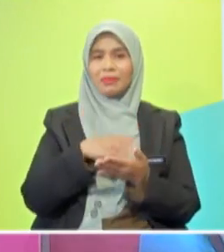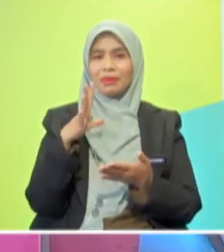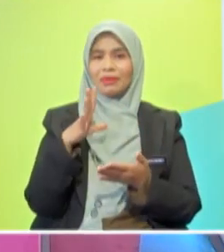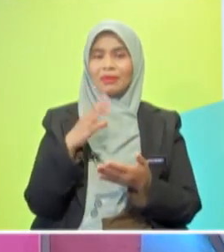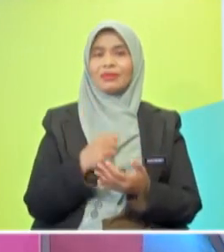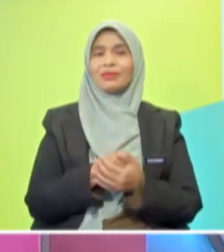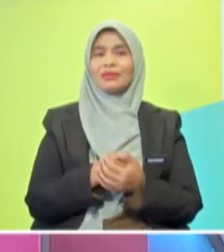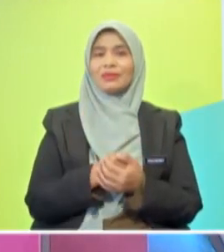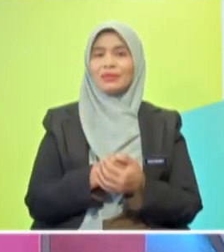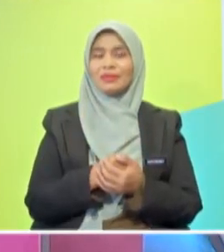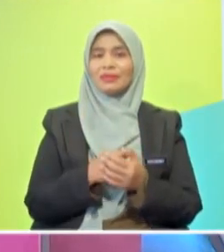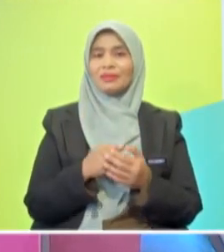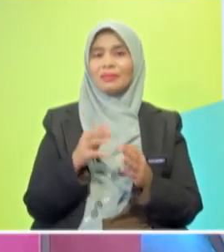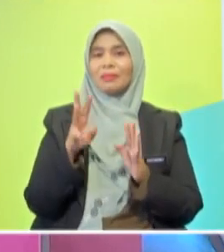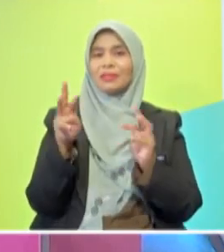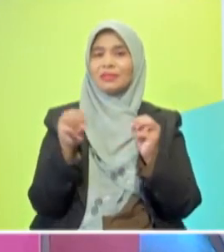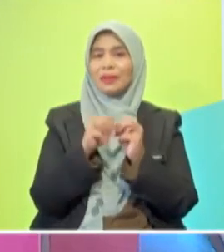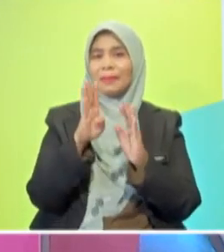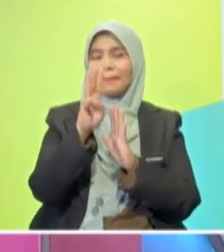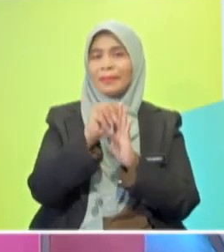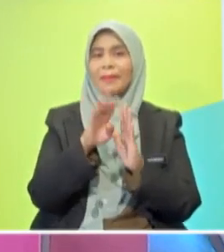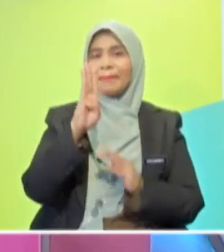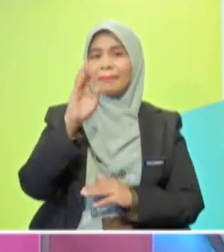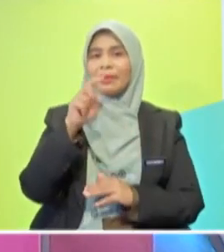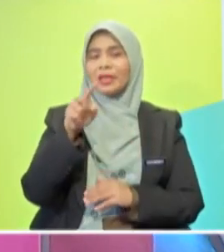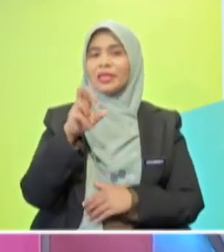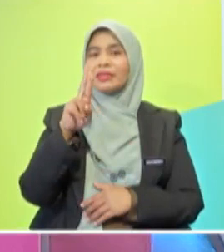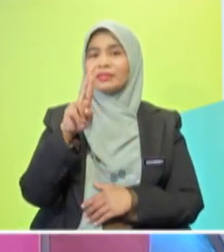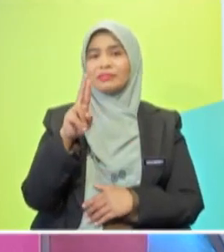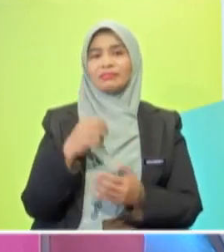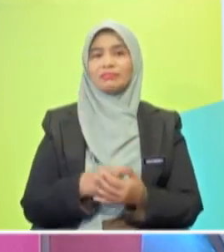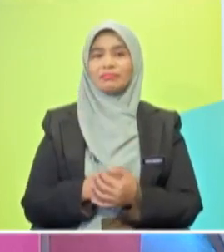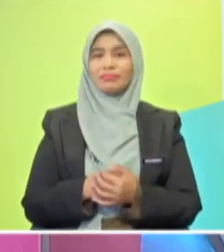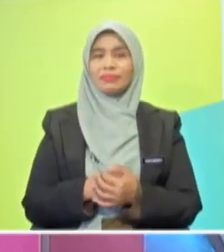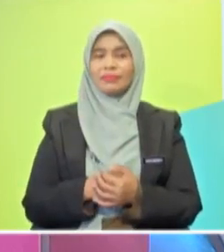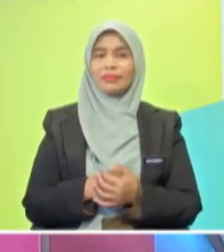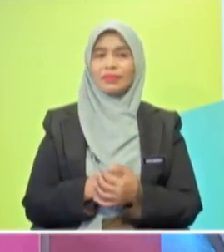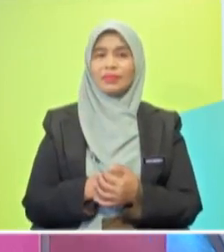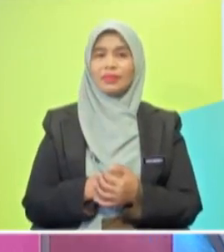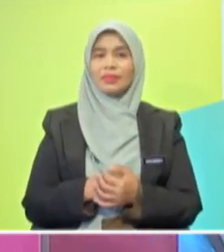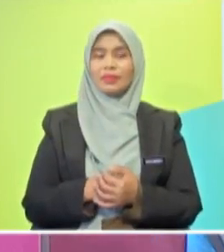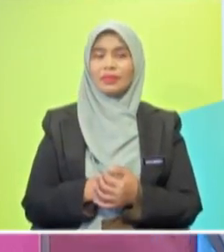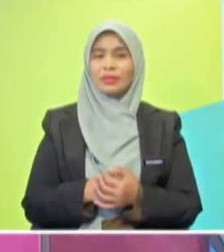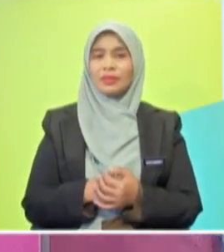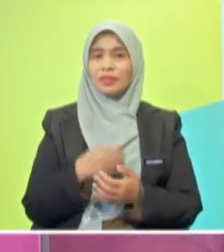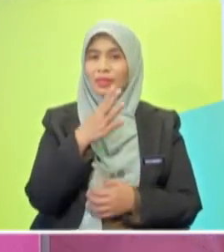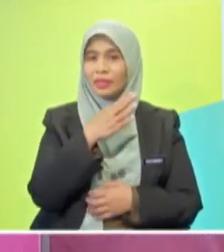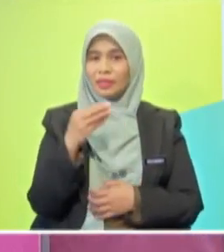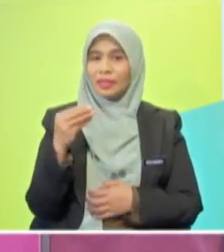kata membazir kan? Pula kena sederhana. Okey.